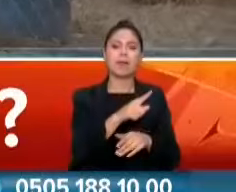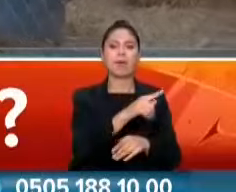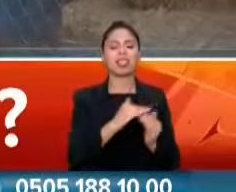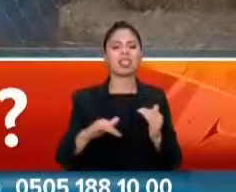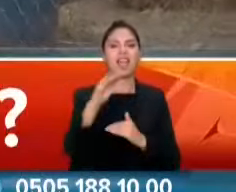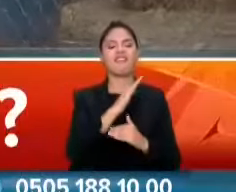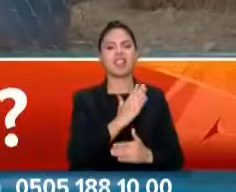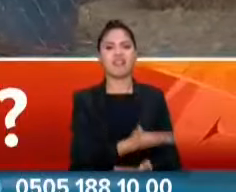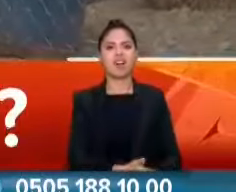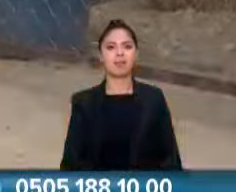çıkıyor